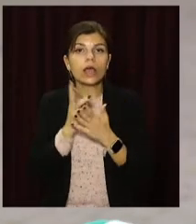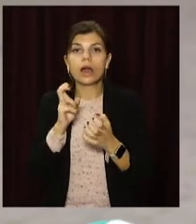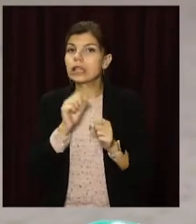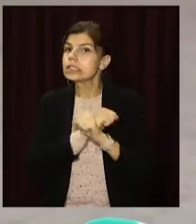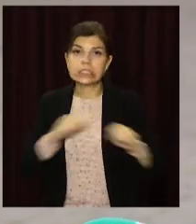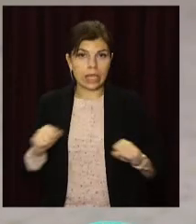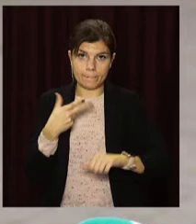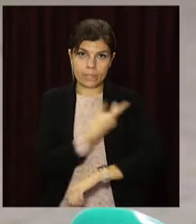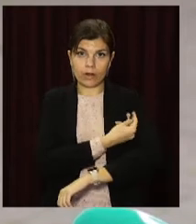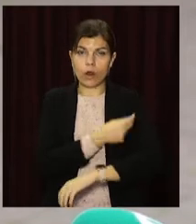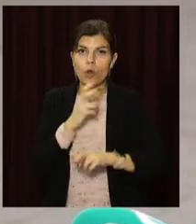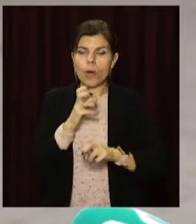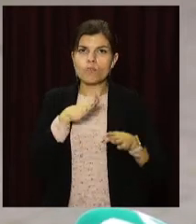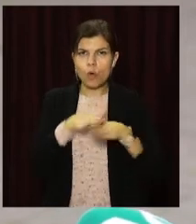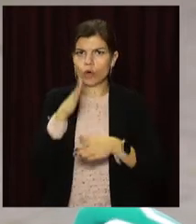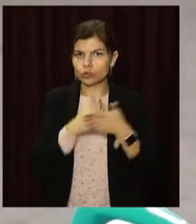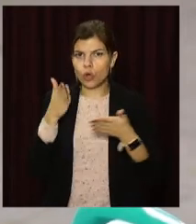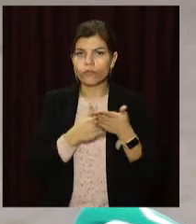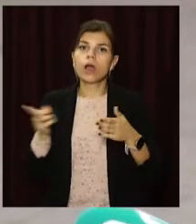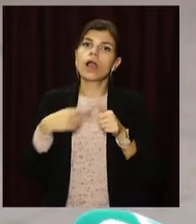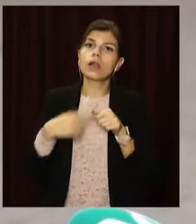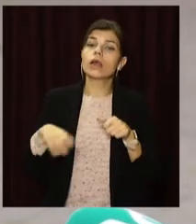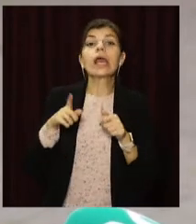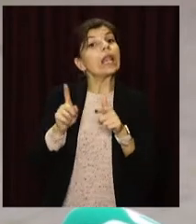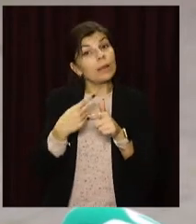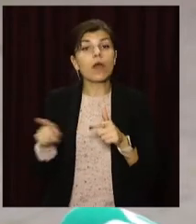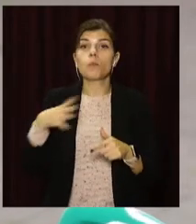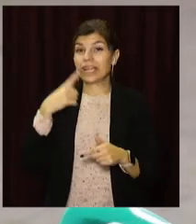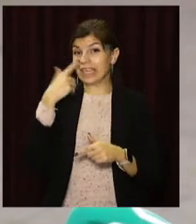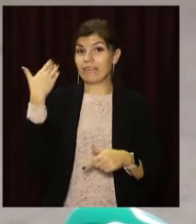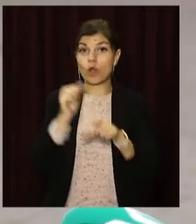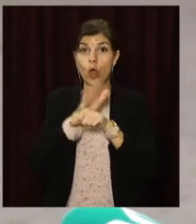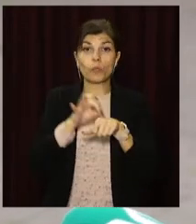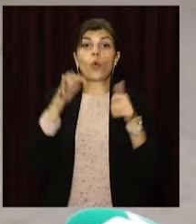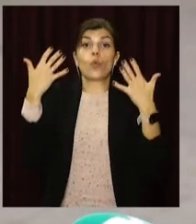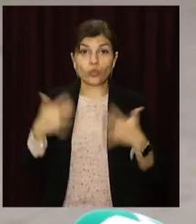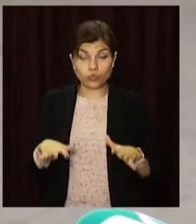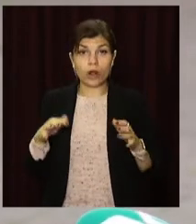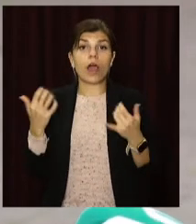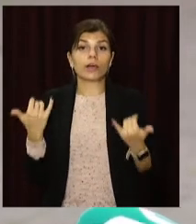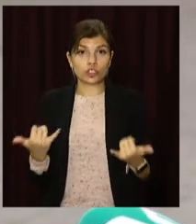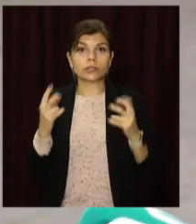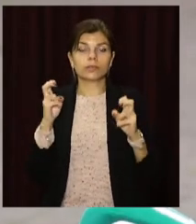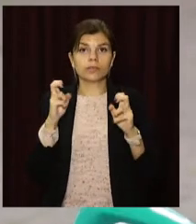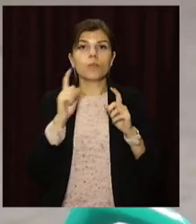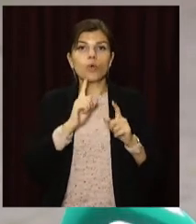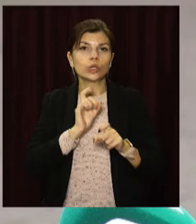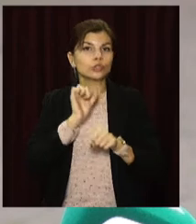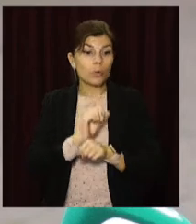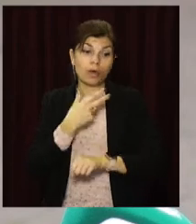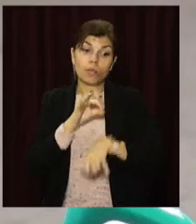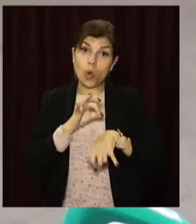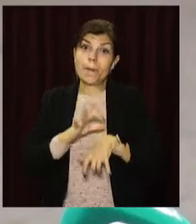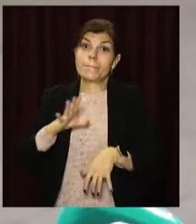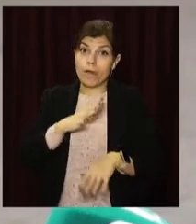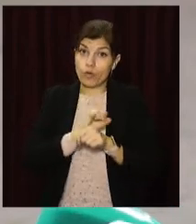або абсолютні протипоказання, або вони перехворіли і мають протипоказання на відтермінування на деякий час.